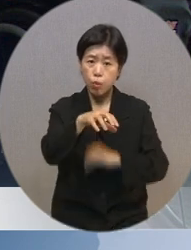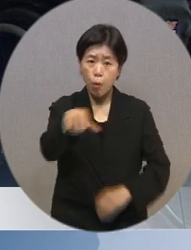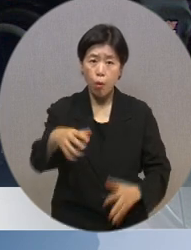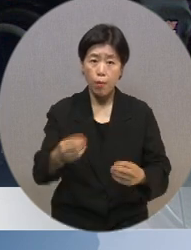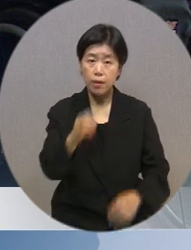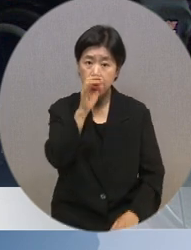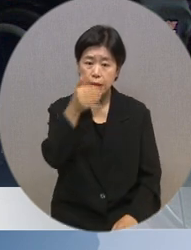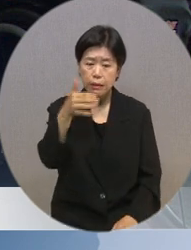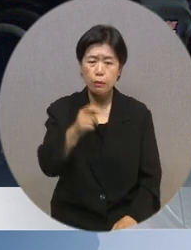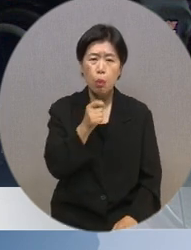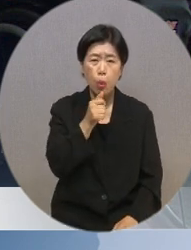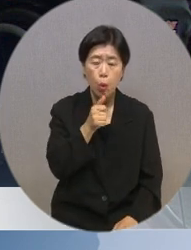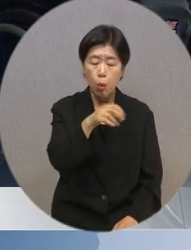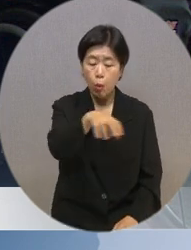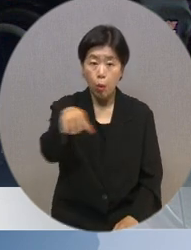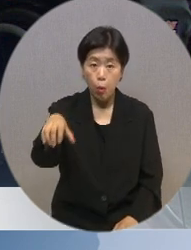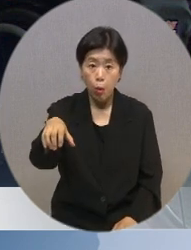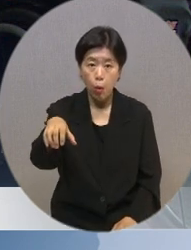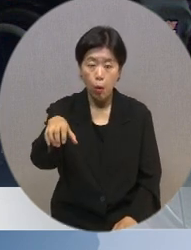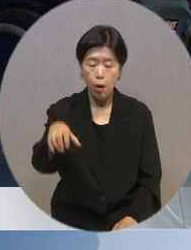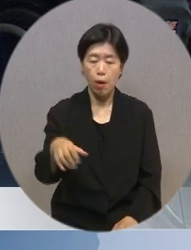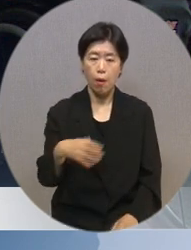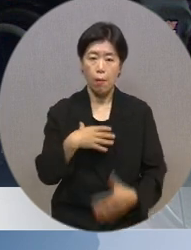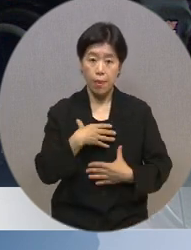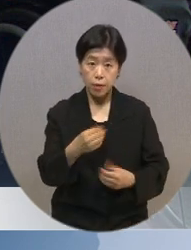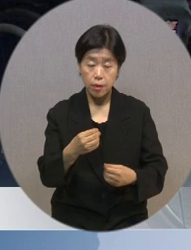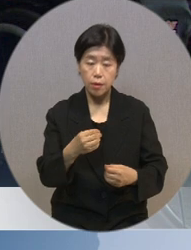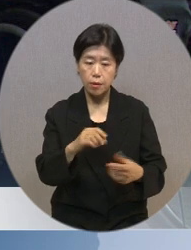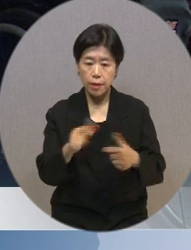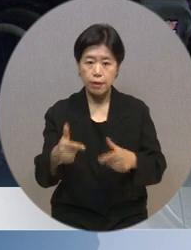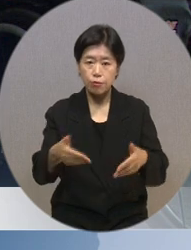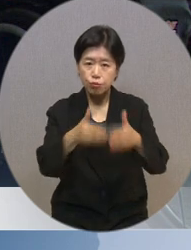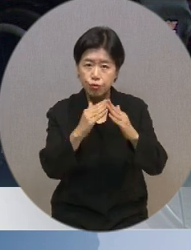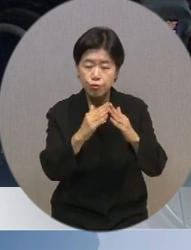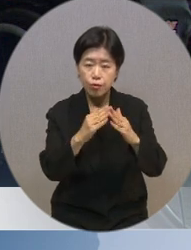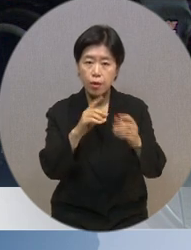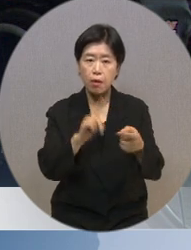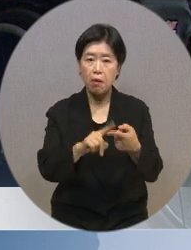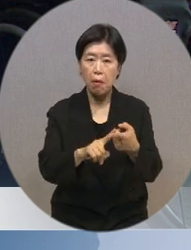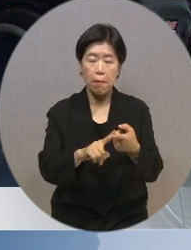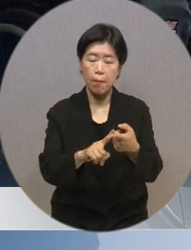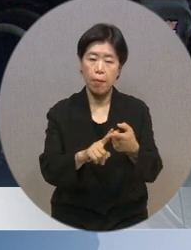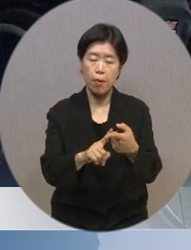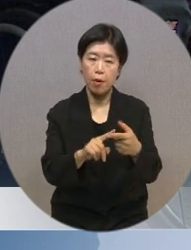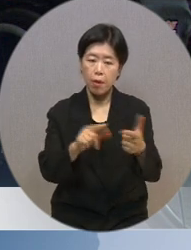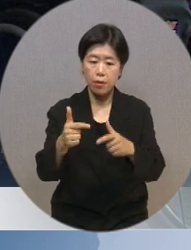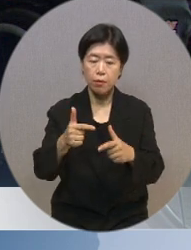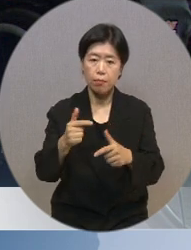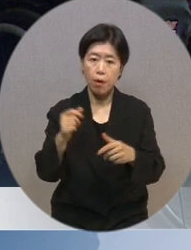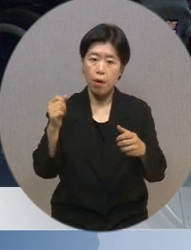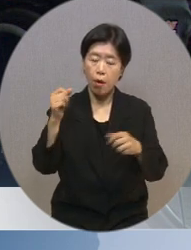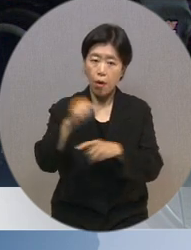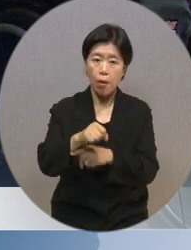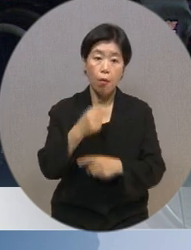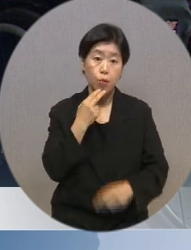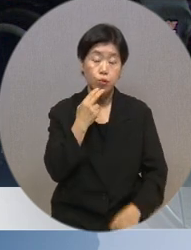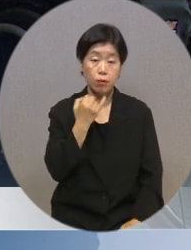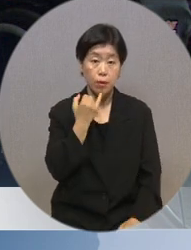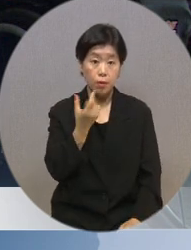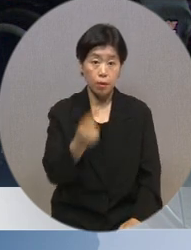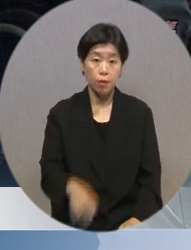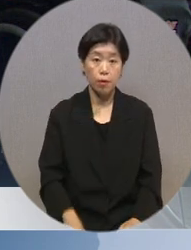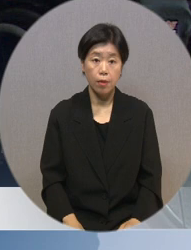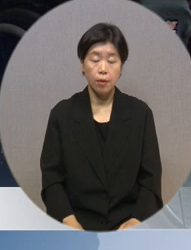법적 기준에서 벗어나 편의시설 설치 대상이 아닌 곳이 존재해 제약이 있는데요. 이런 사각지대가